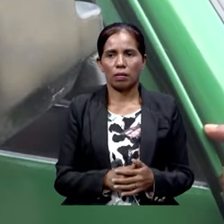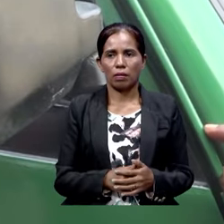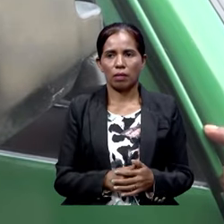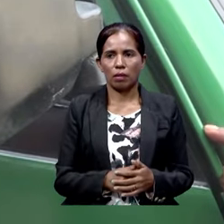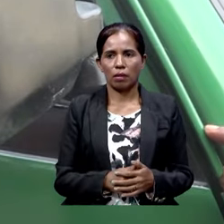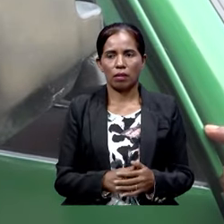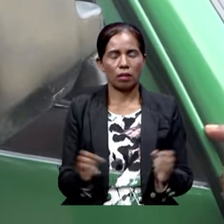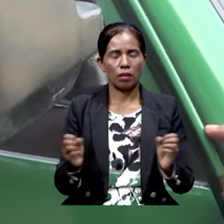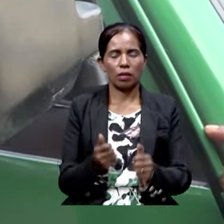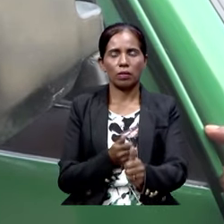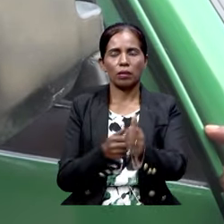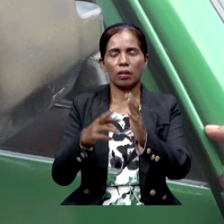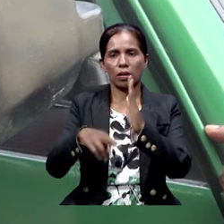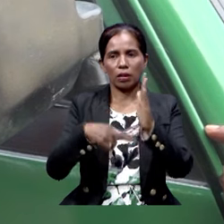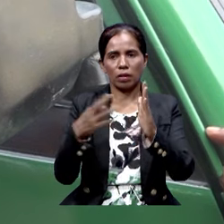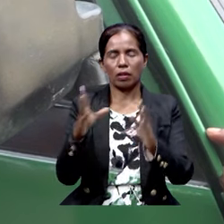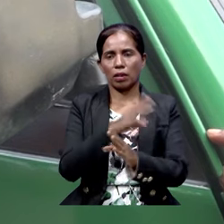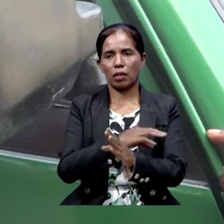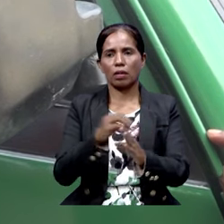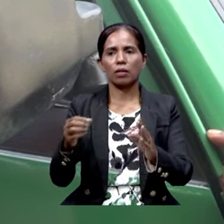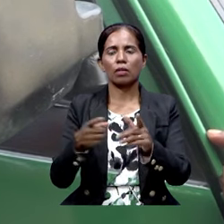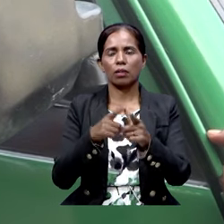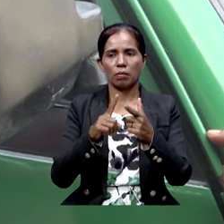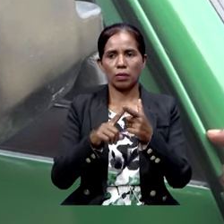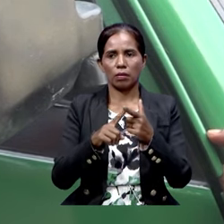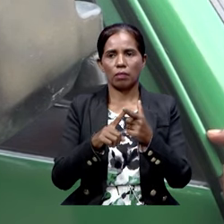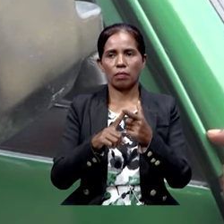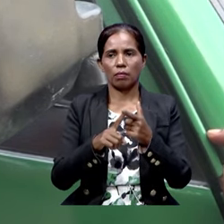halai la tuir reras i mos ba